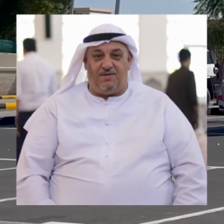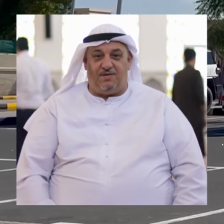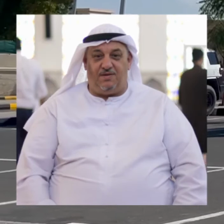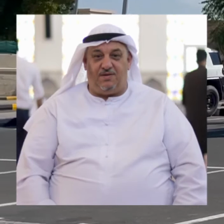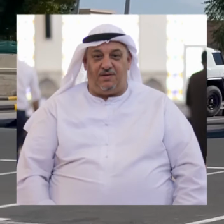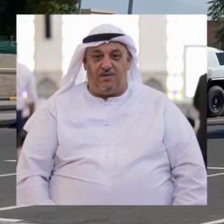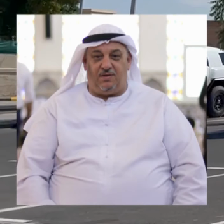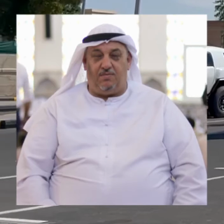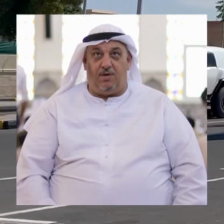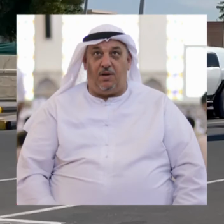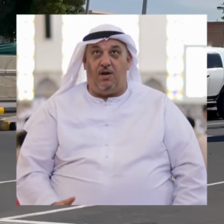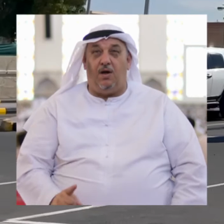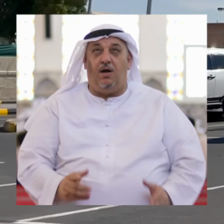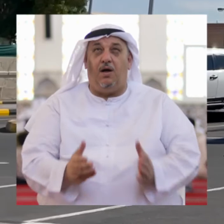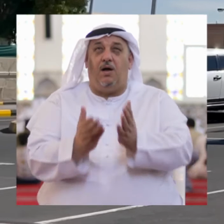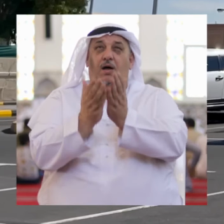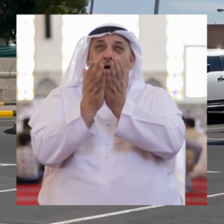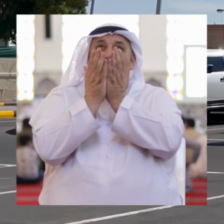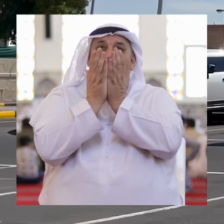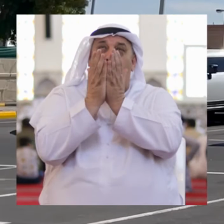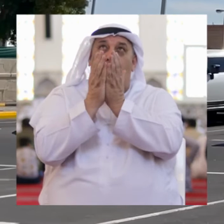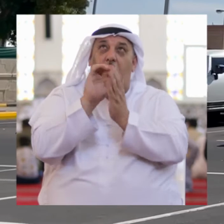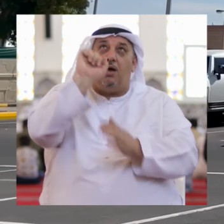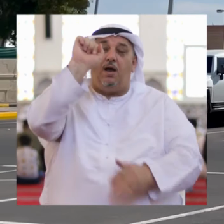اللهم لك الحمد